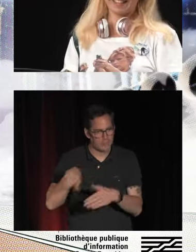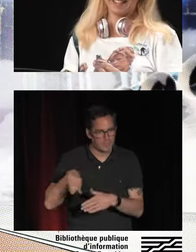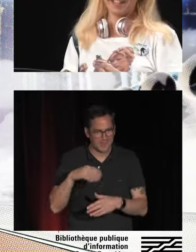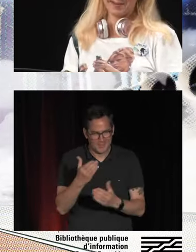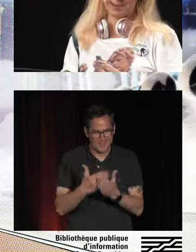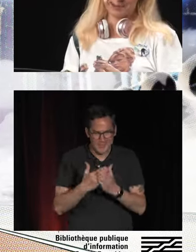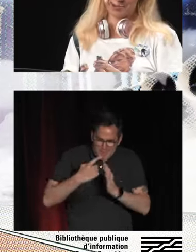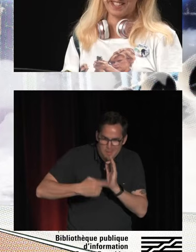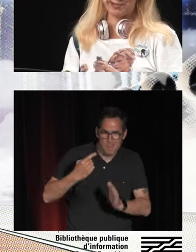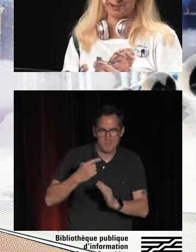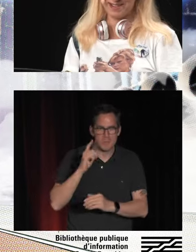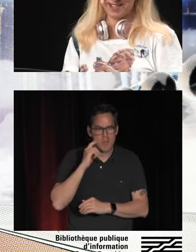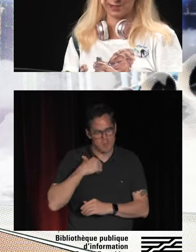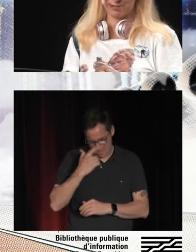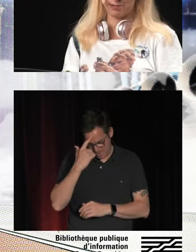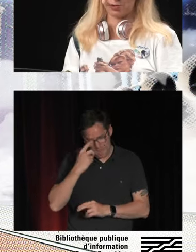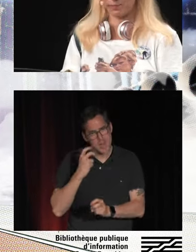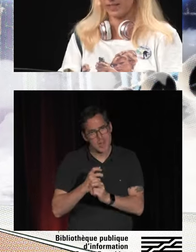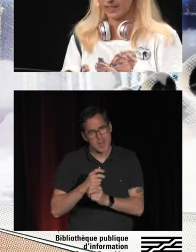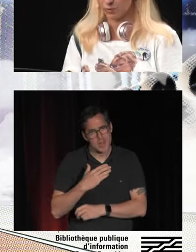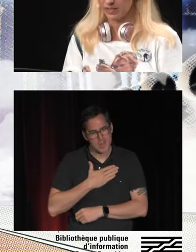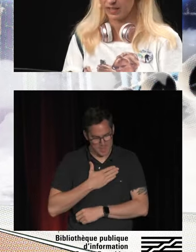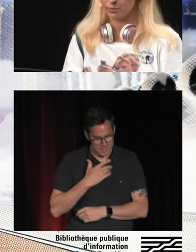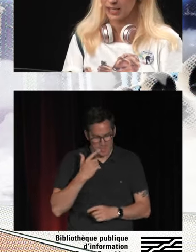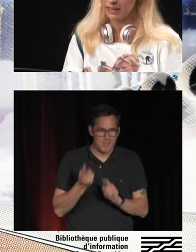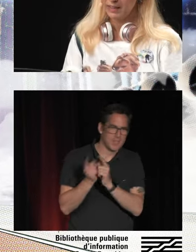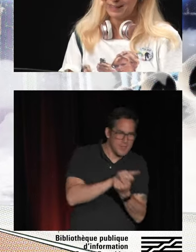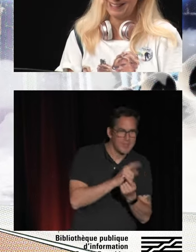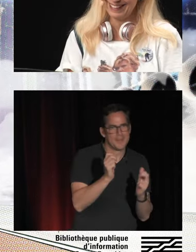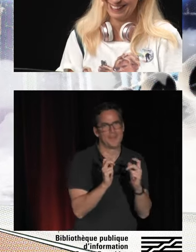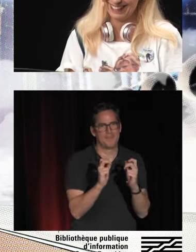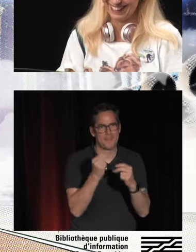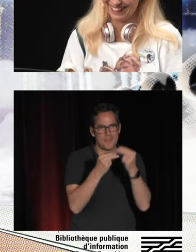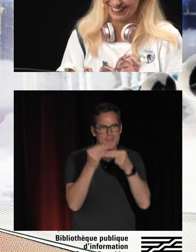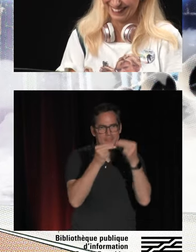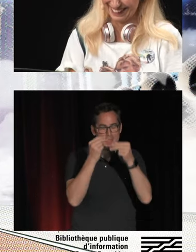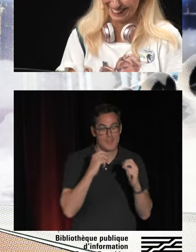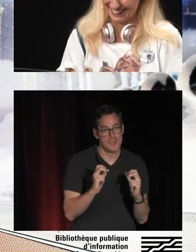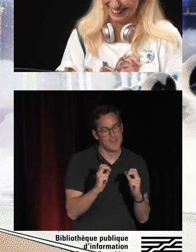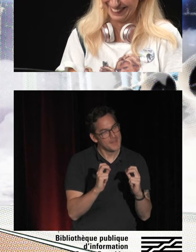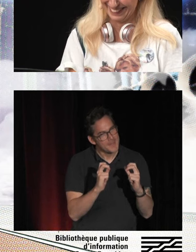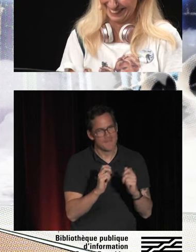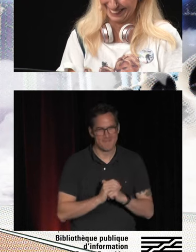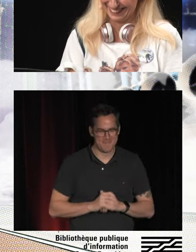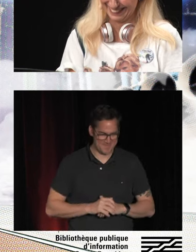On va réessayer parce que je suis têtue et que vous voulez du spectacle, on réessayera plus tard.